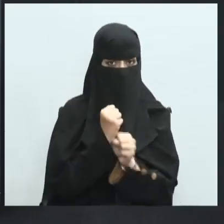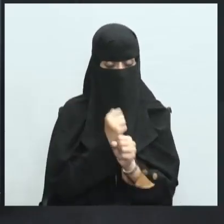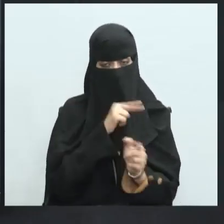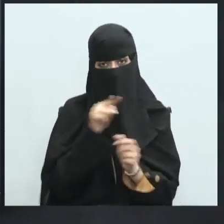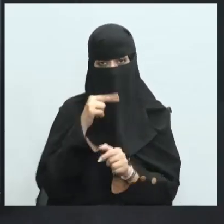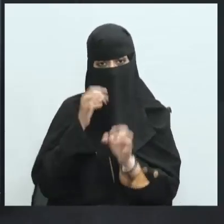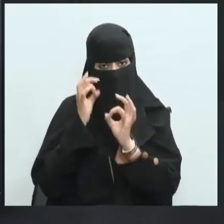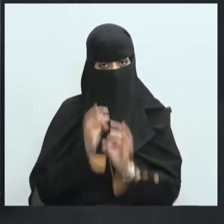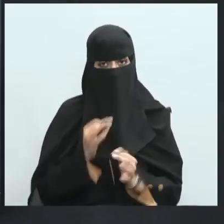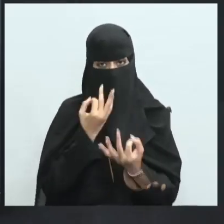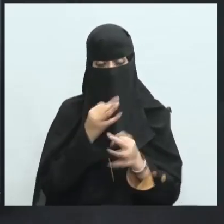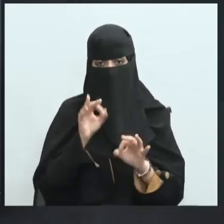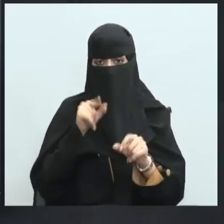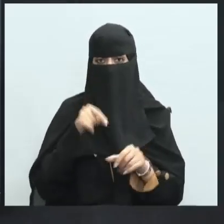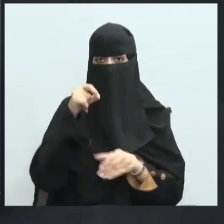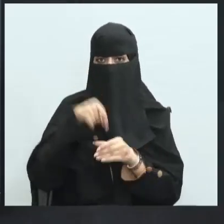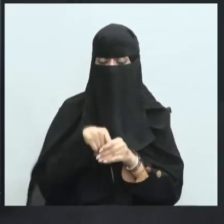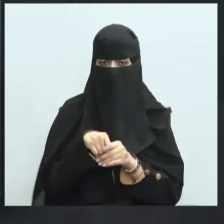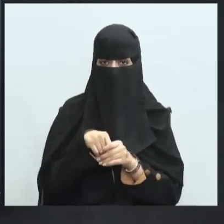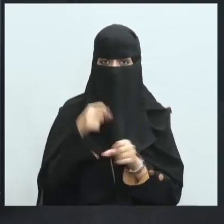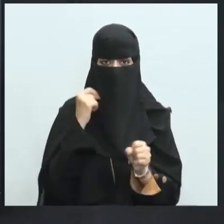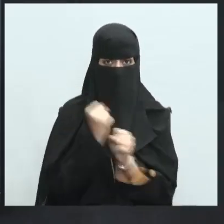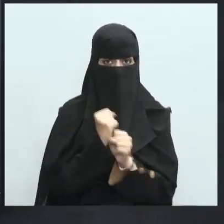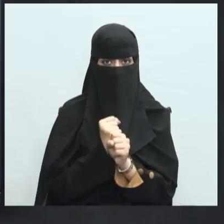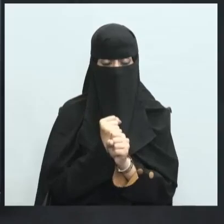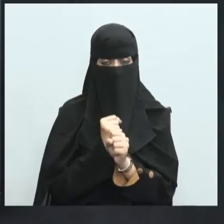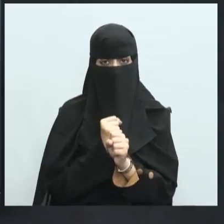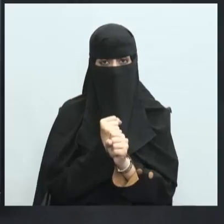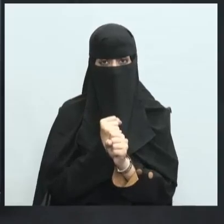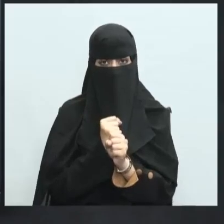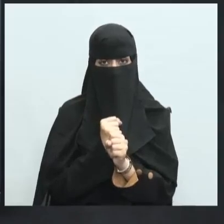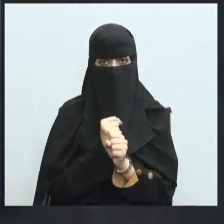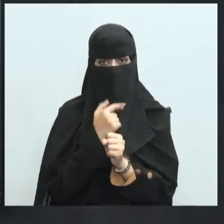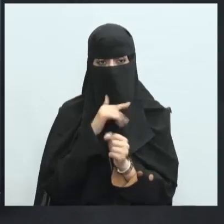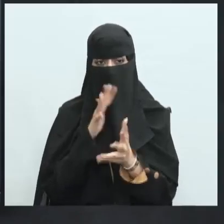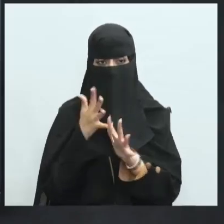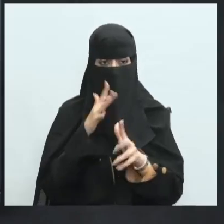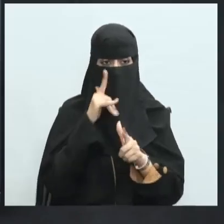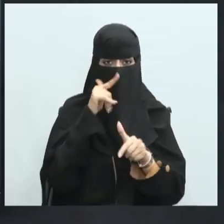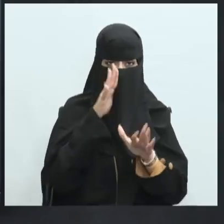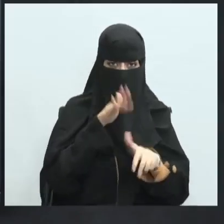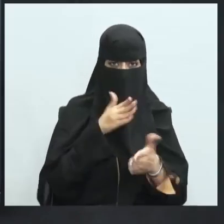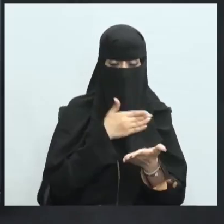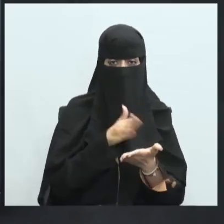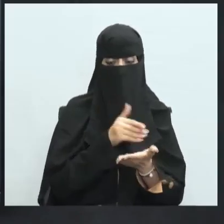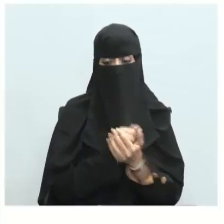والجوده في العمل في او شاغر تلك